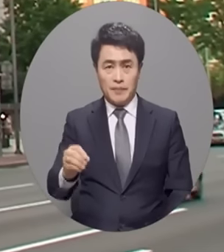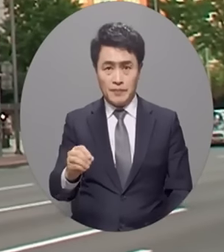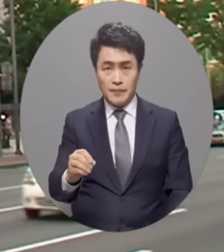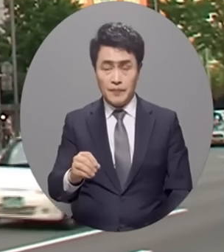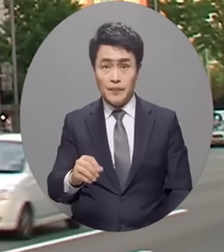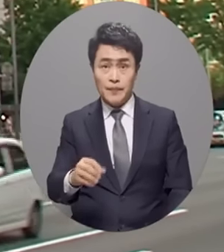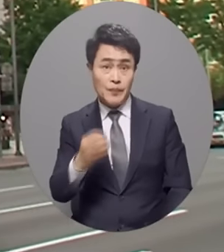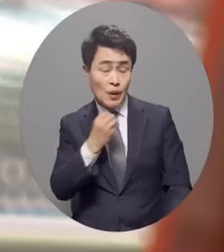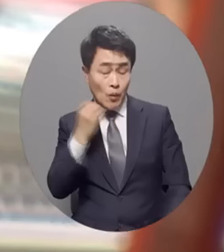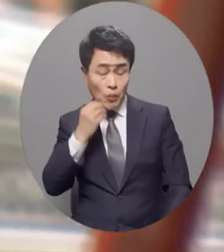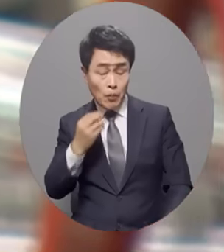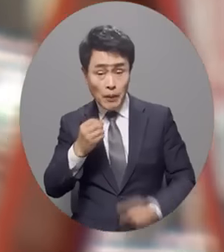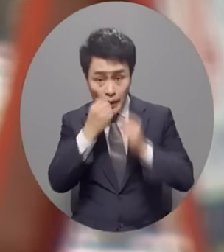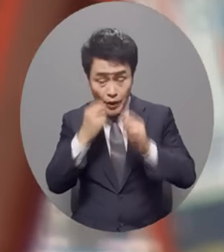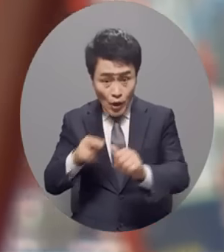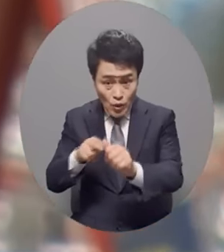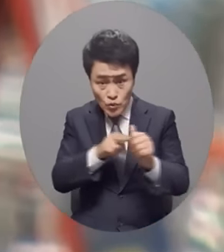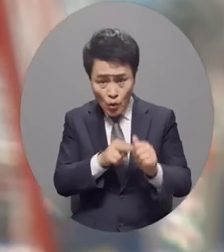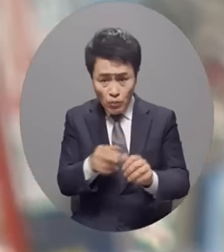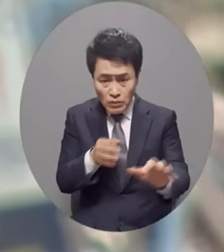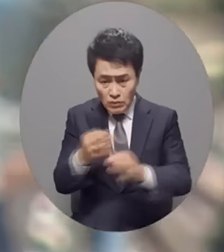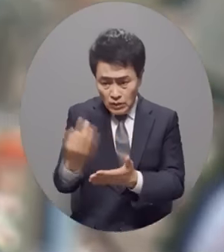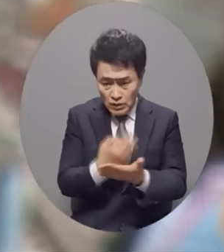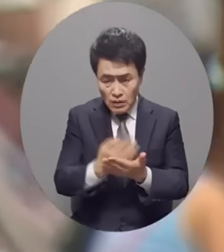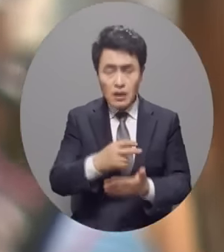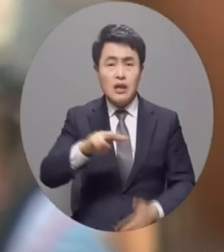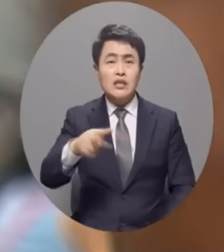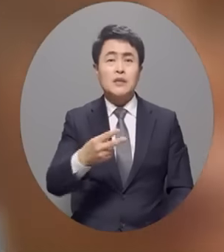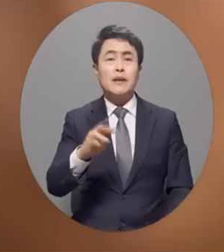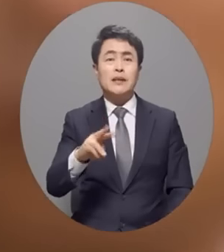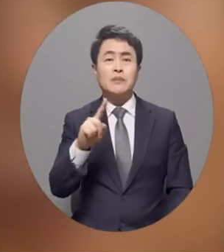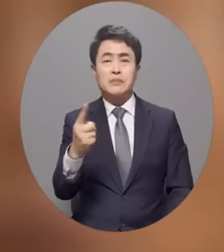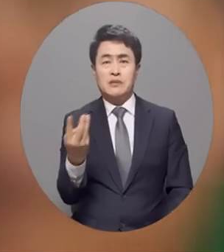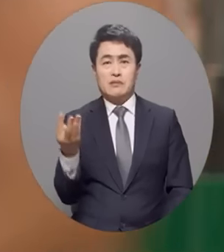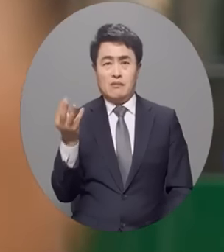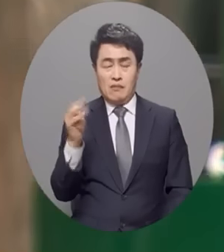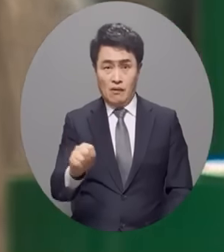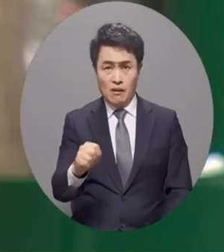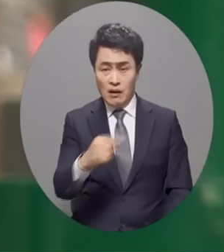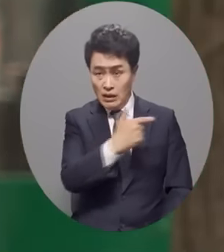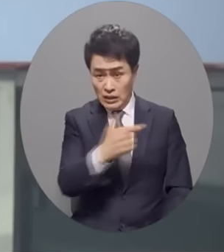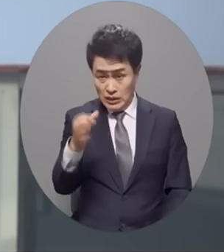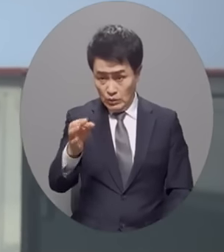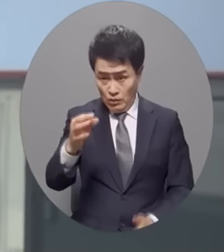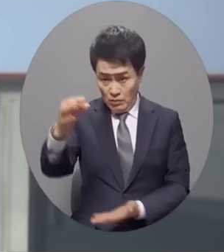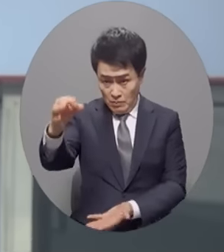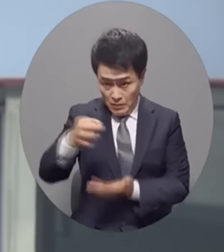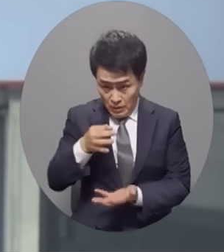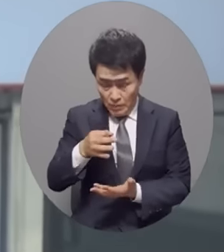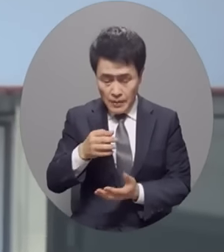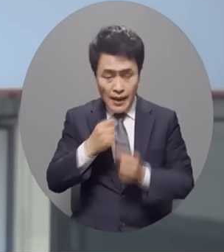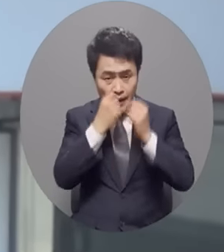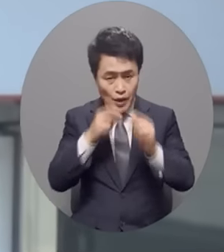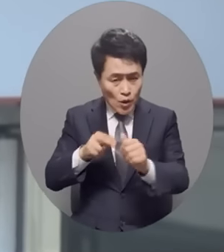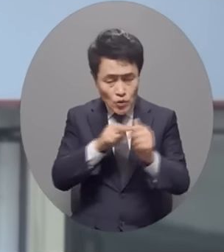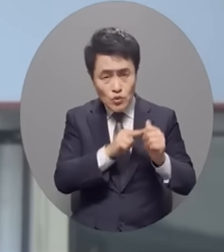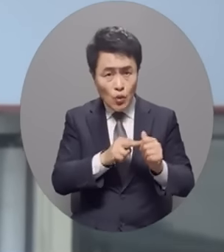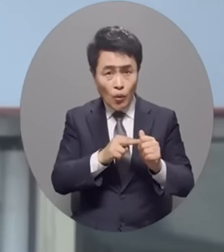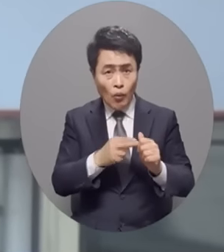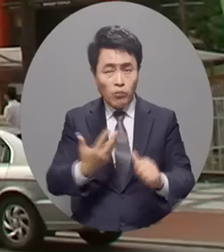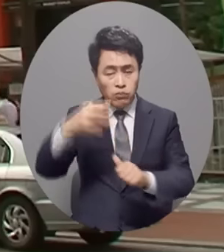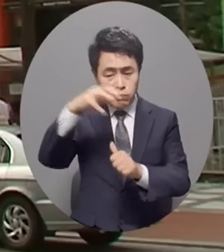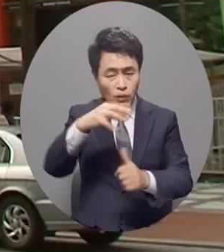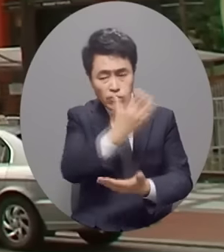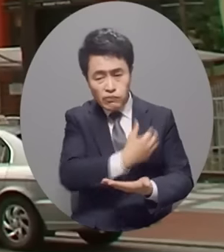홈플러스가 개인정보 장사로 벌어드린 돈 는 231억 원 큰 돈을 벌었지만 법원은 개인 정보가 몰수 대상이